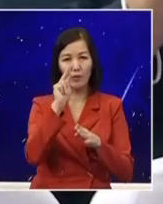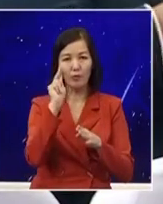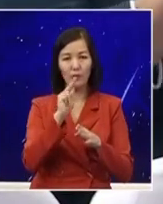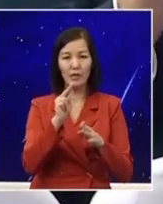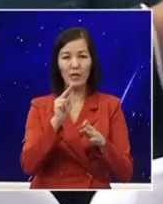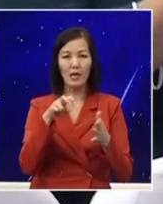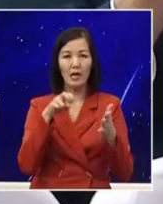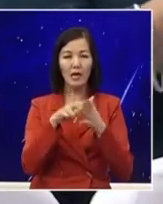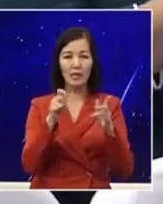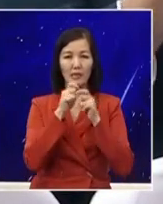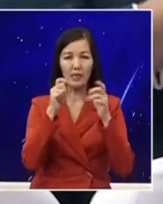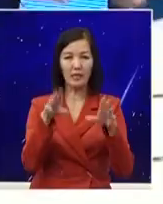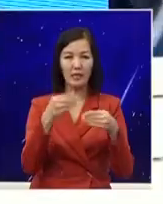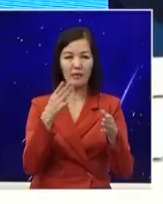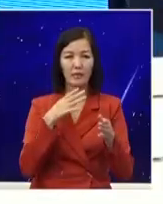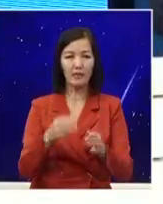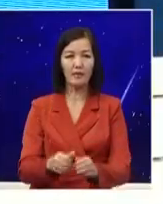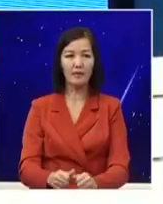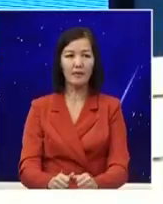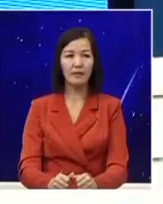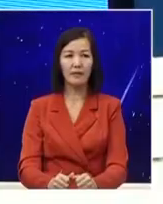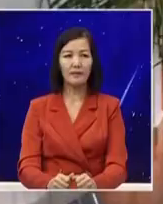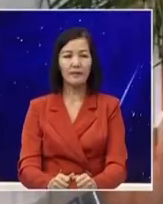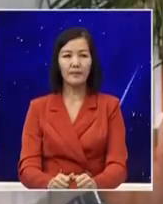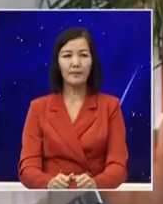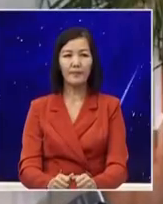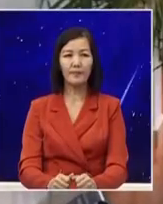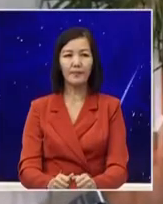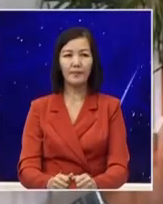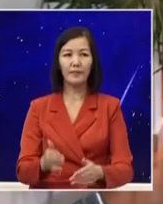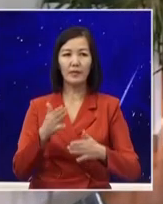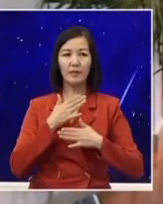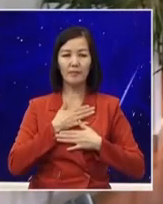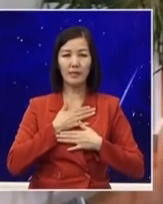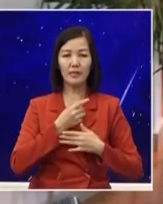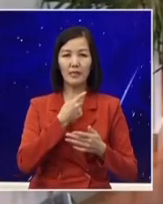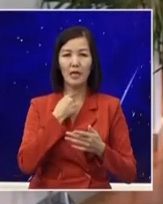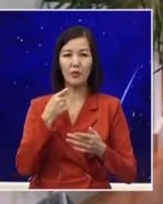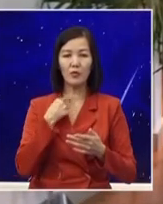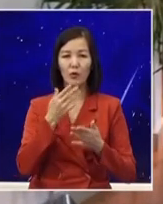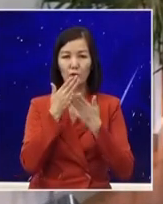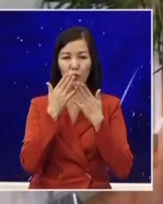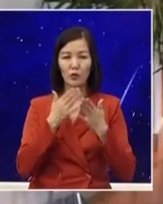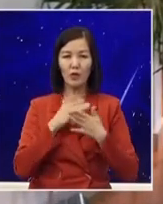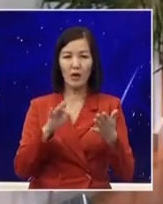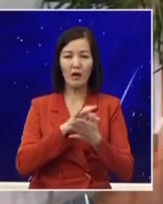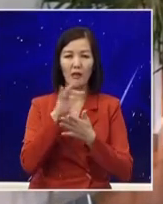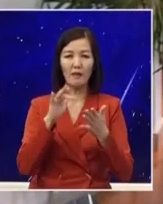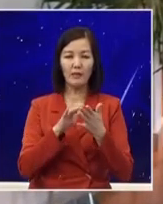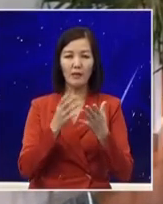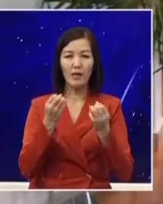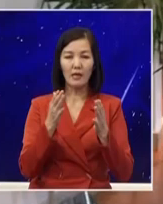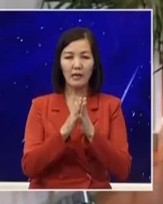берудегі еңбектері үшін алғыс хаттар табысталды. Біз Талдықорған сүйікті қалам деген тағы